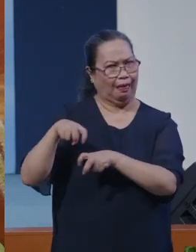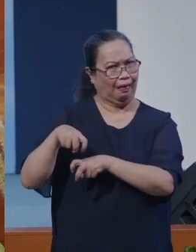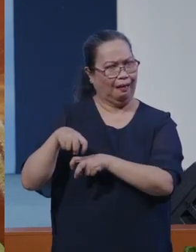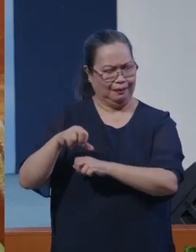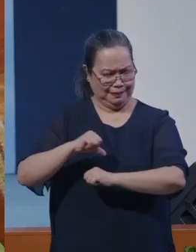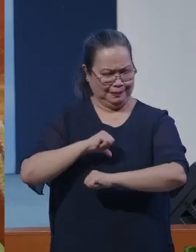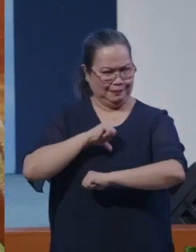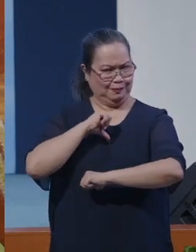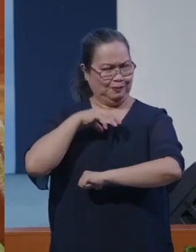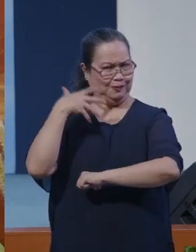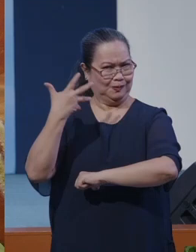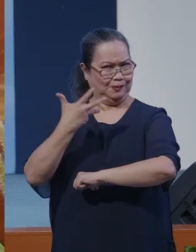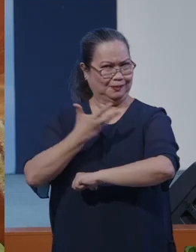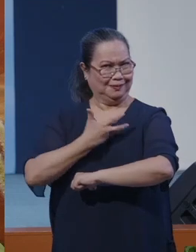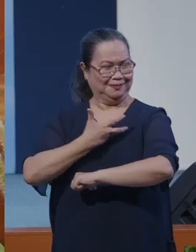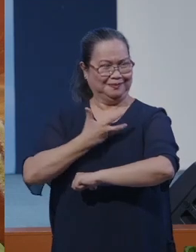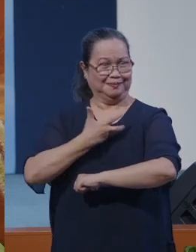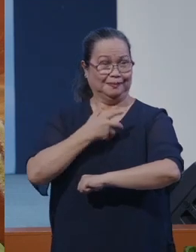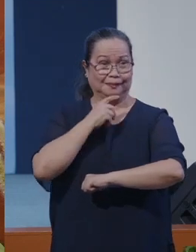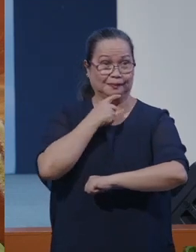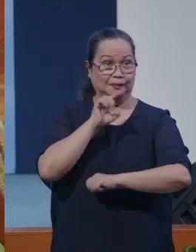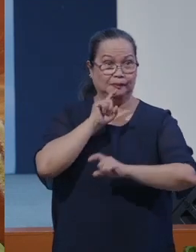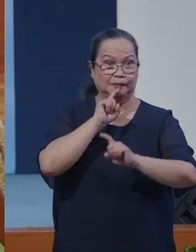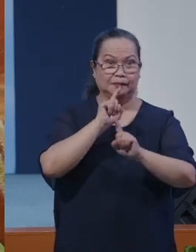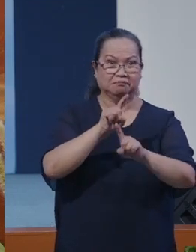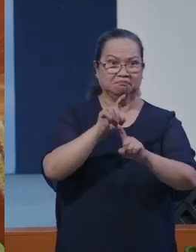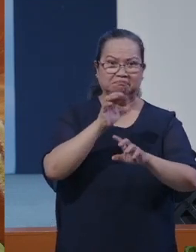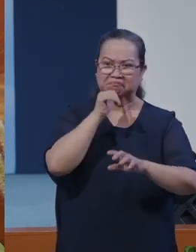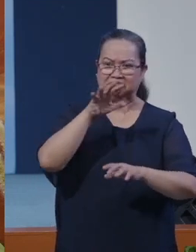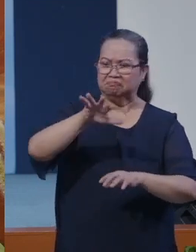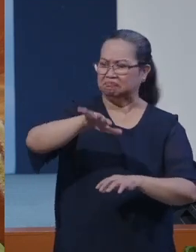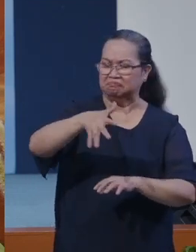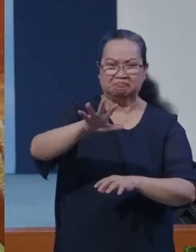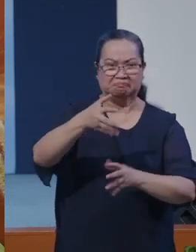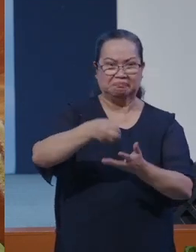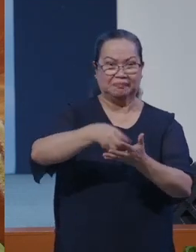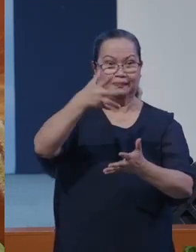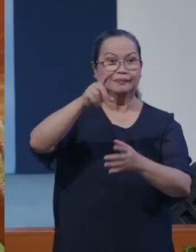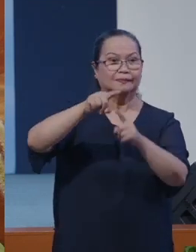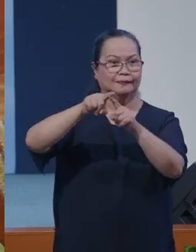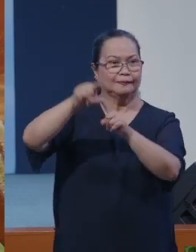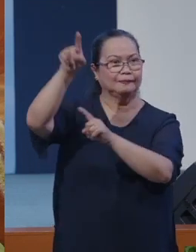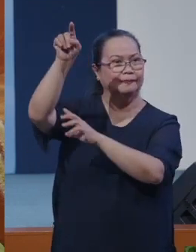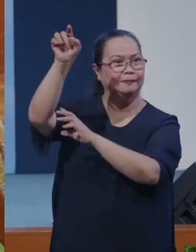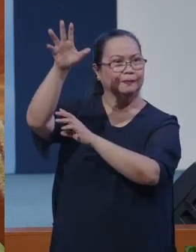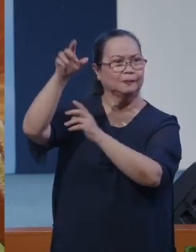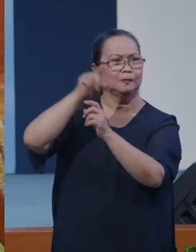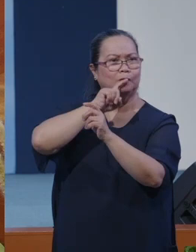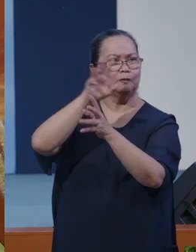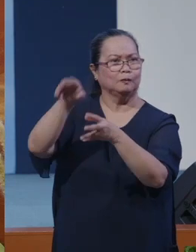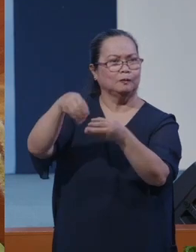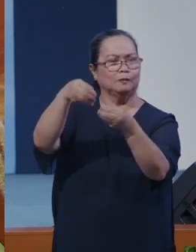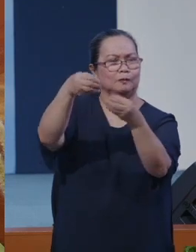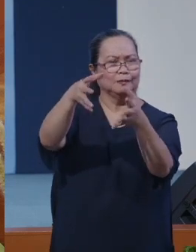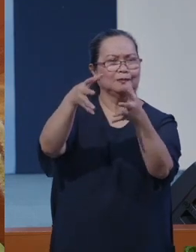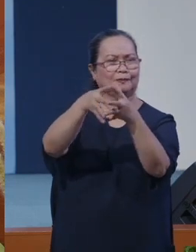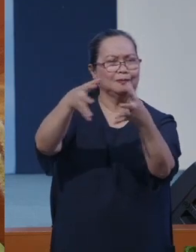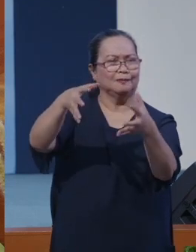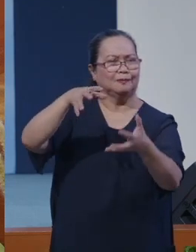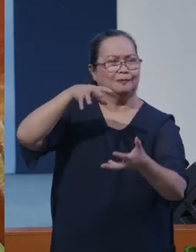mayabang, nor to set their hopes on the uncertainty of riches, but on God, who richly provides us